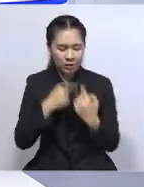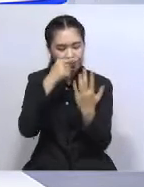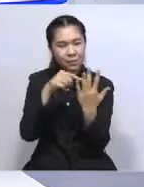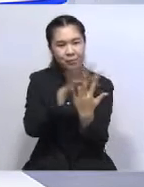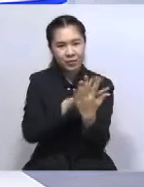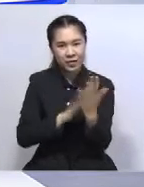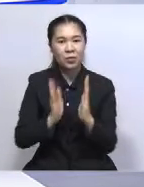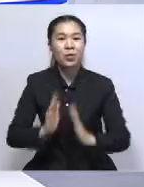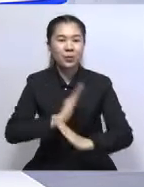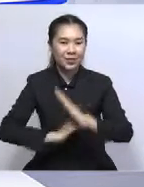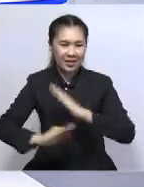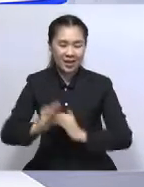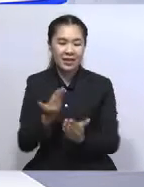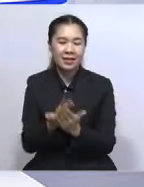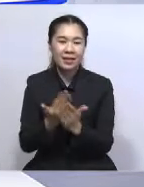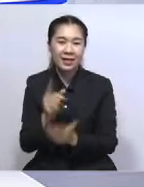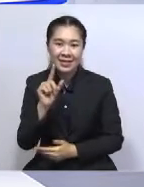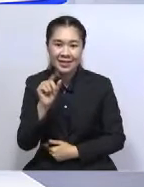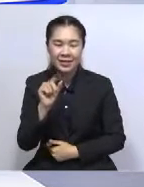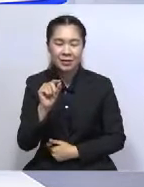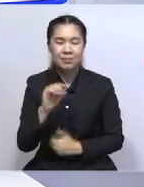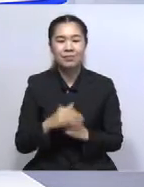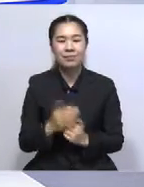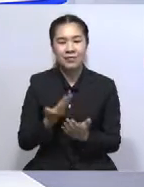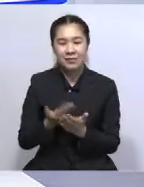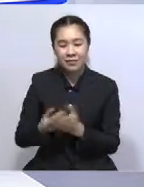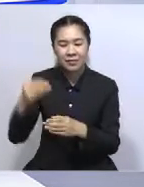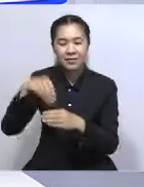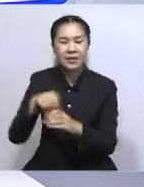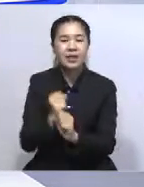ย ก็ราคาเป็นแค่20บาท ใช่ค่ะ แล้วก็ยังสมทบโดยพระราชกุศลด้วยนะครับ